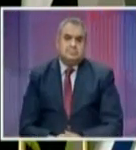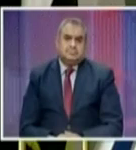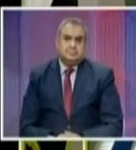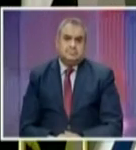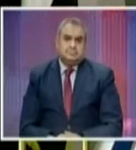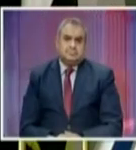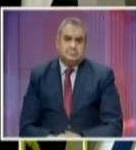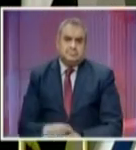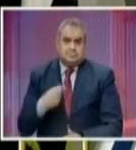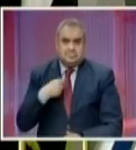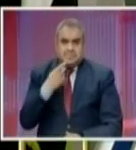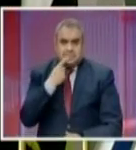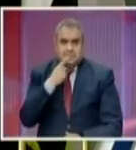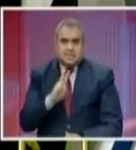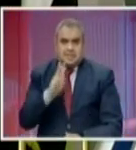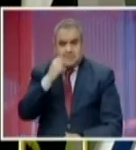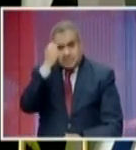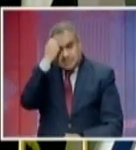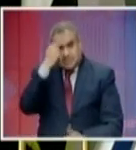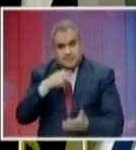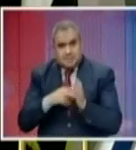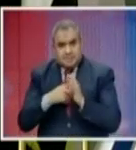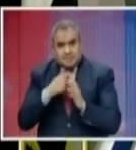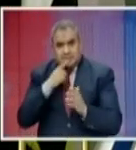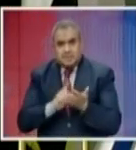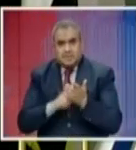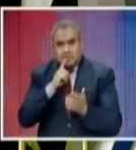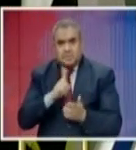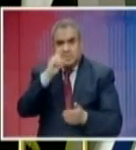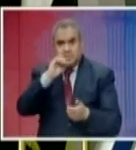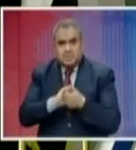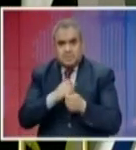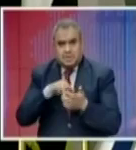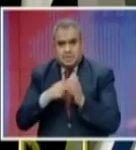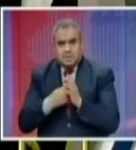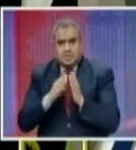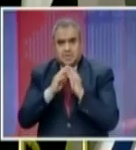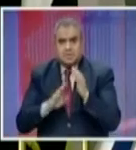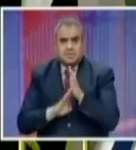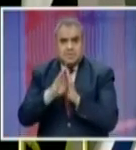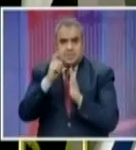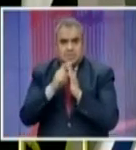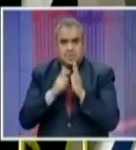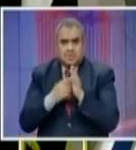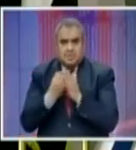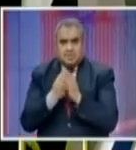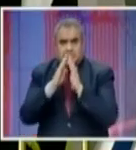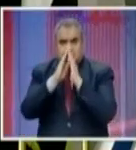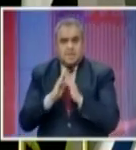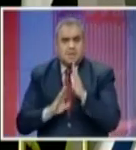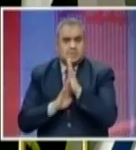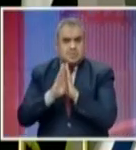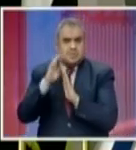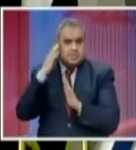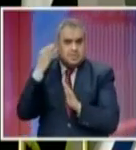هيجي 7000 سنة، وأنا من واحد ربنا، الدنيا ده رسمنا المصريين،